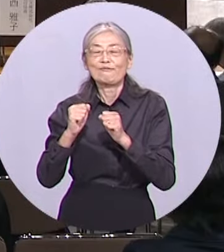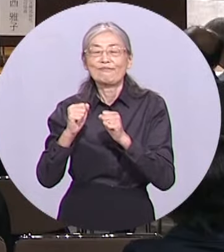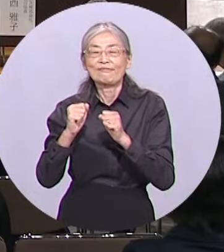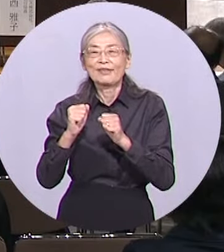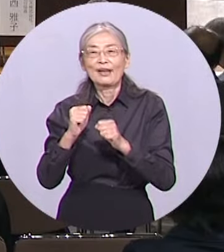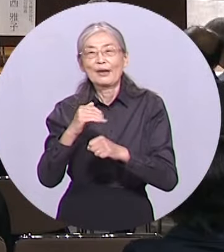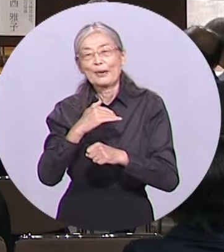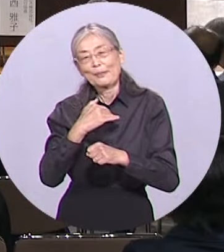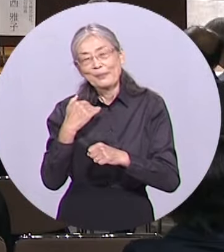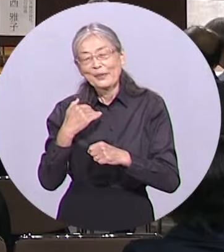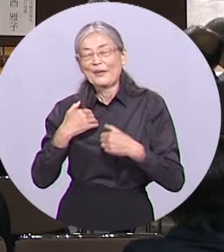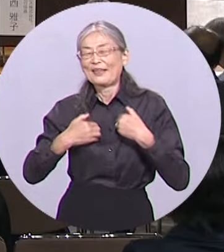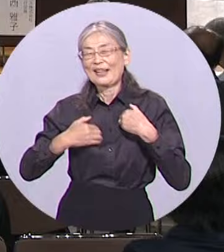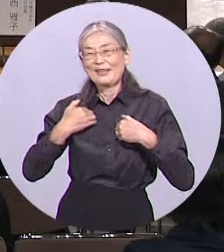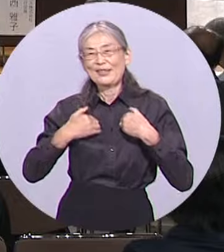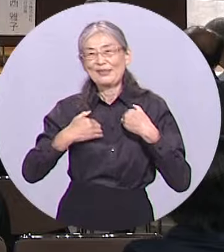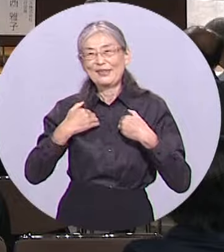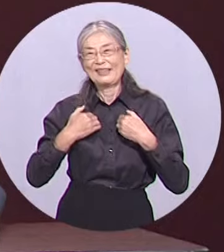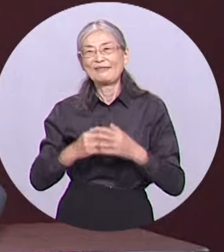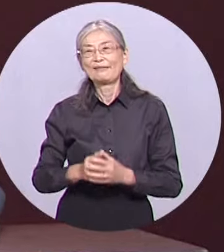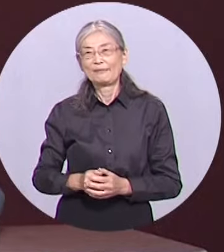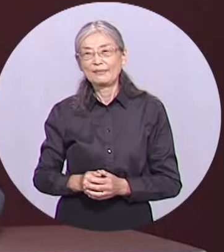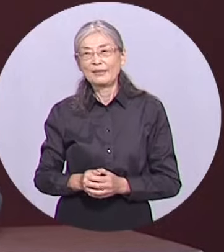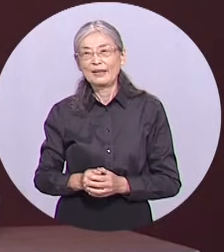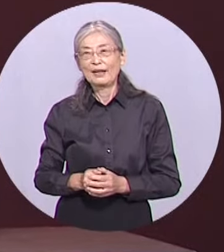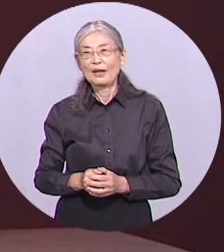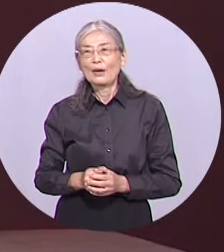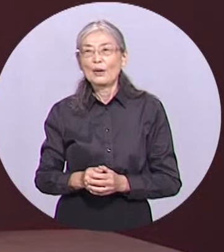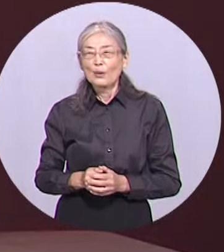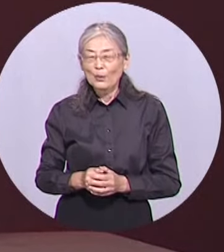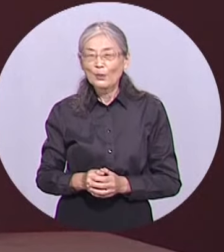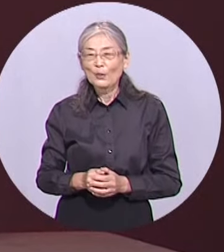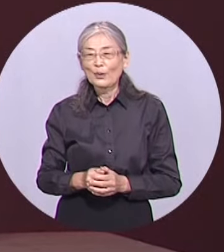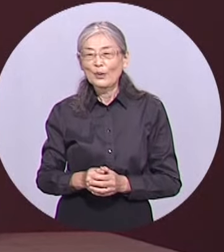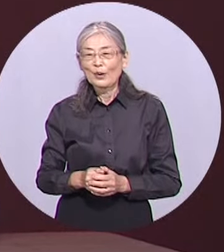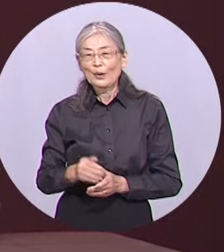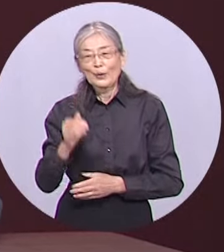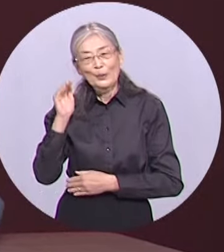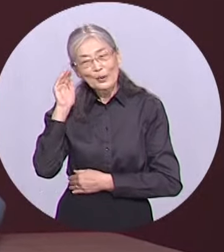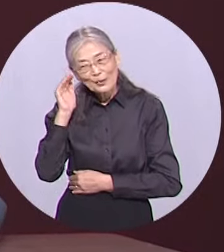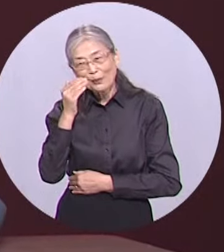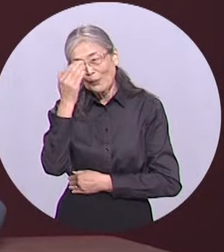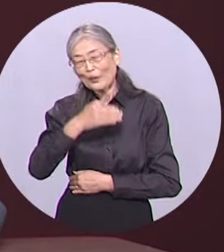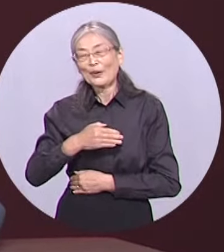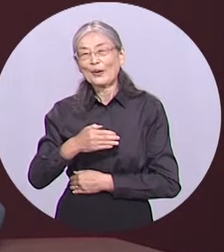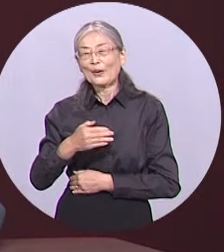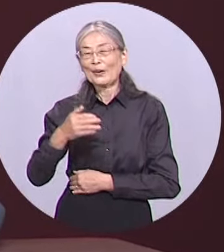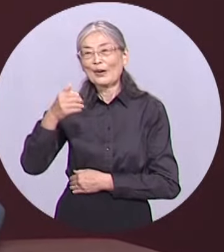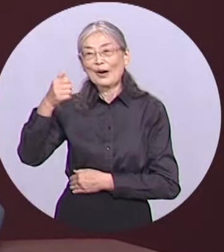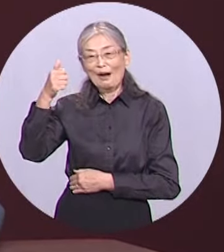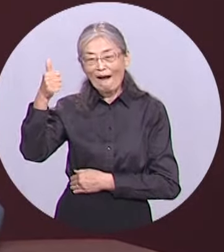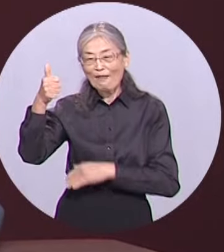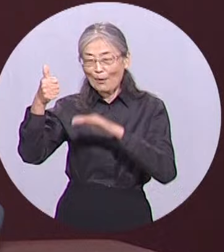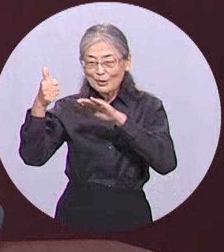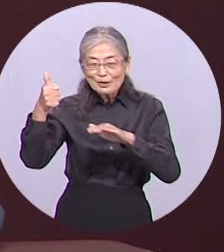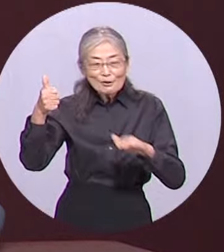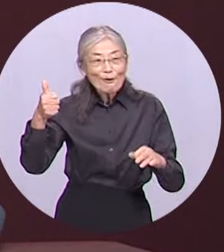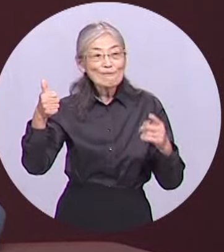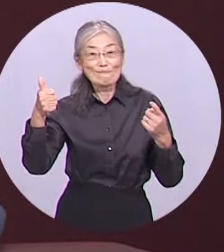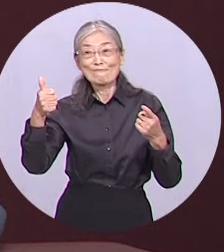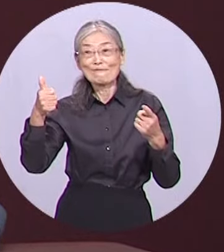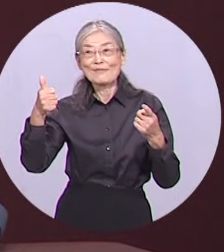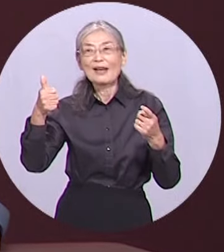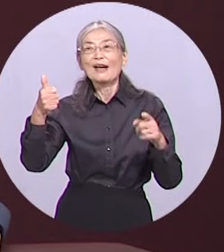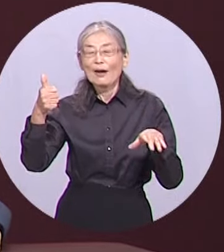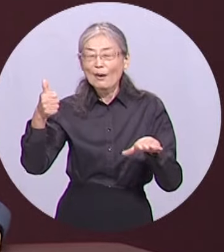私も大変あの楽しみにしております。 あの不思議な面持ちで聞いてました。渋沢王の子孫がですね、